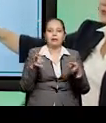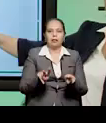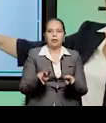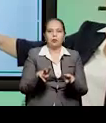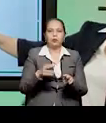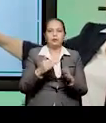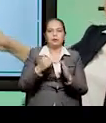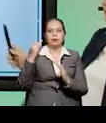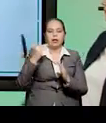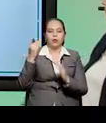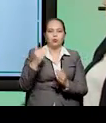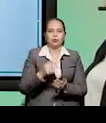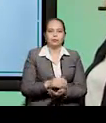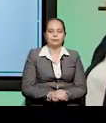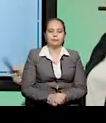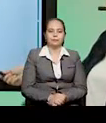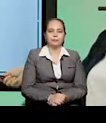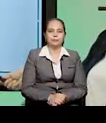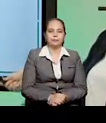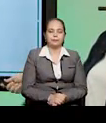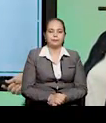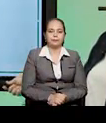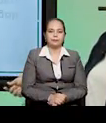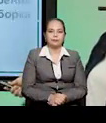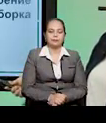остается снаружи.